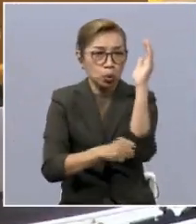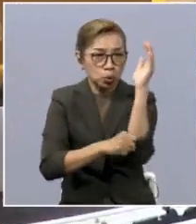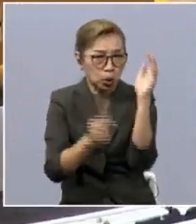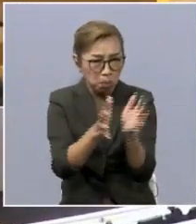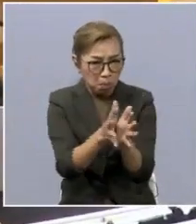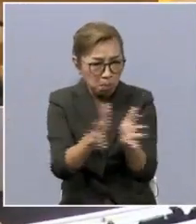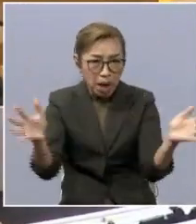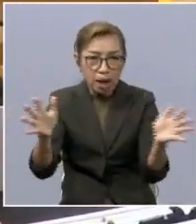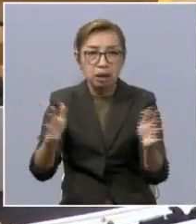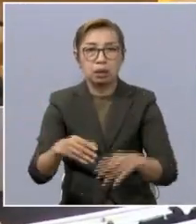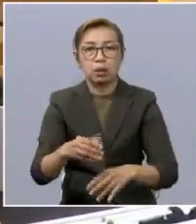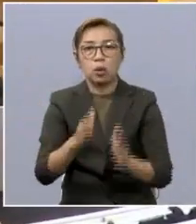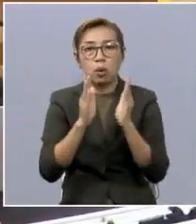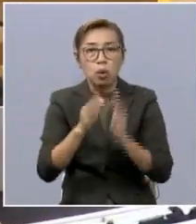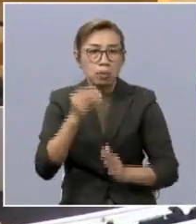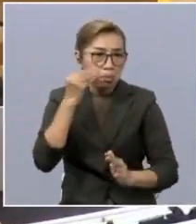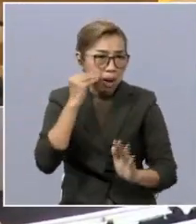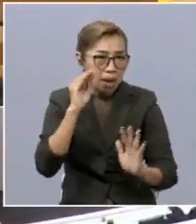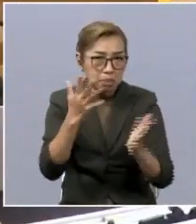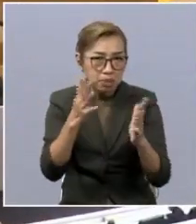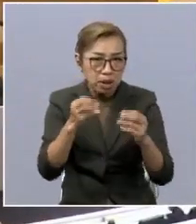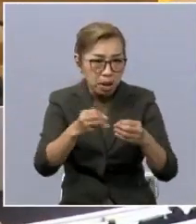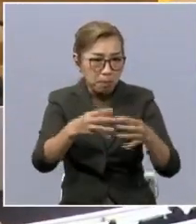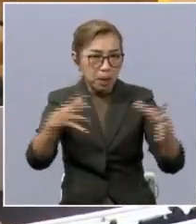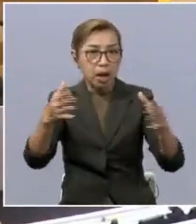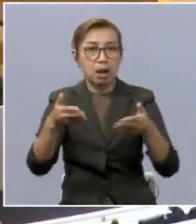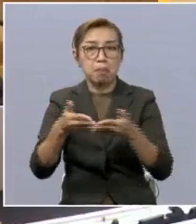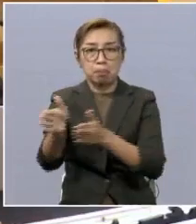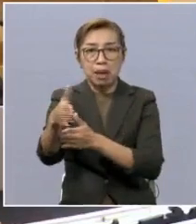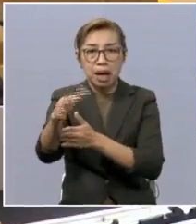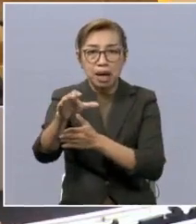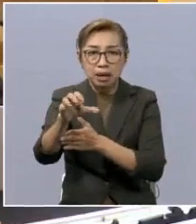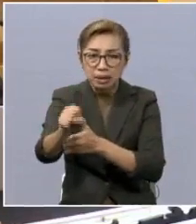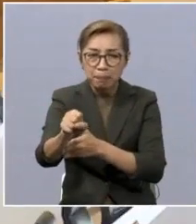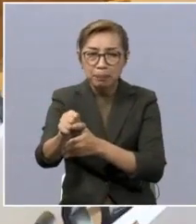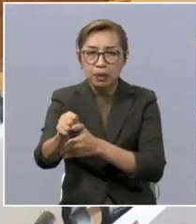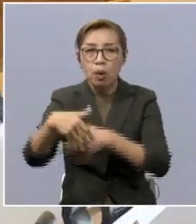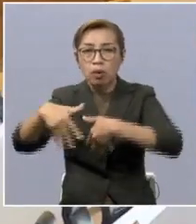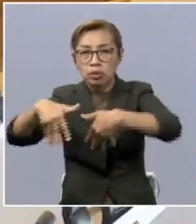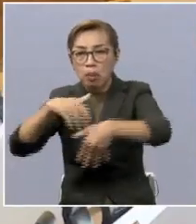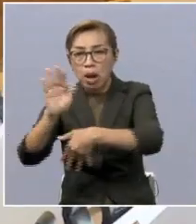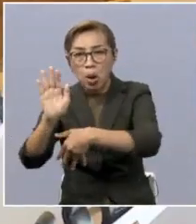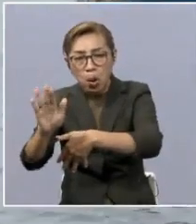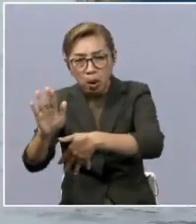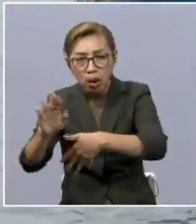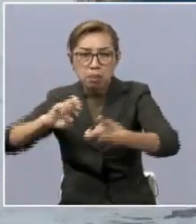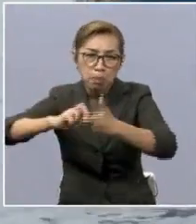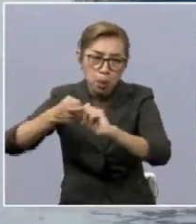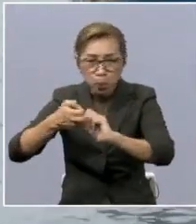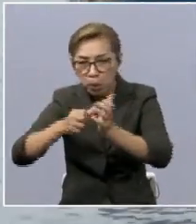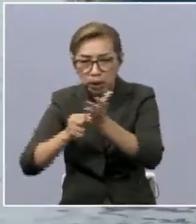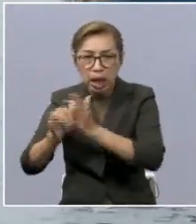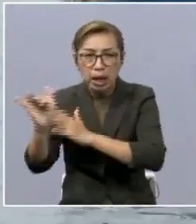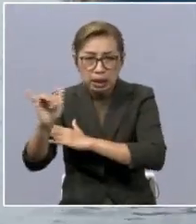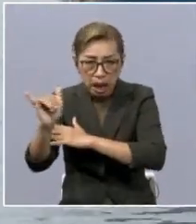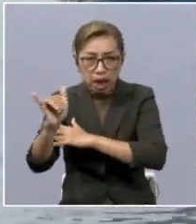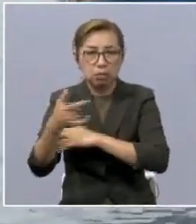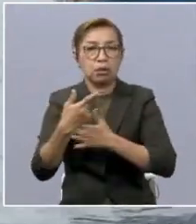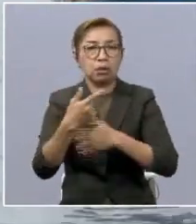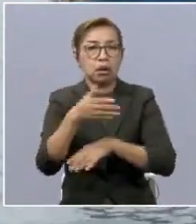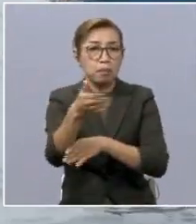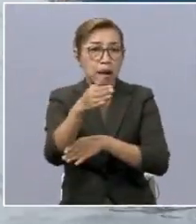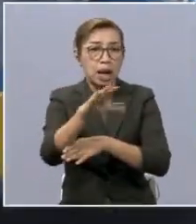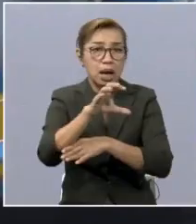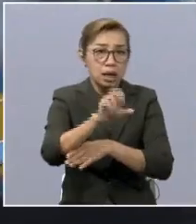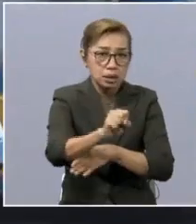ากขึ้นปัญหาประมงพื้นบ้านยังไม่ได้รับการแก้ไขขณะที่เรื่องของประมงระดับชาติได้ส่งผลกระทบอย่างรุนแร